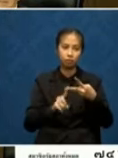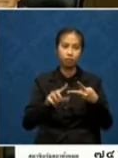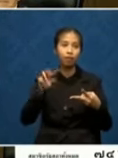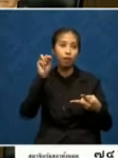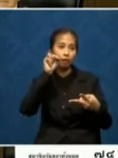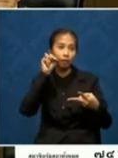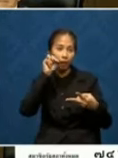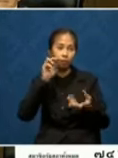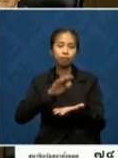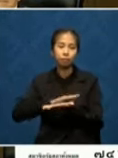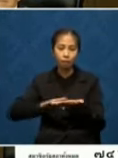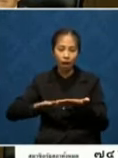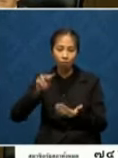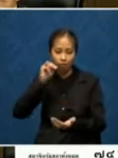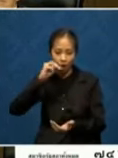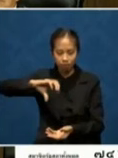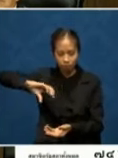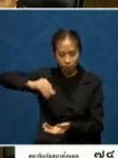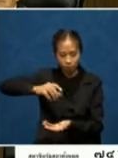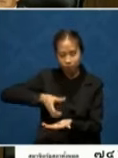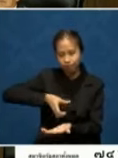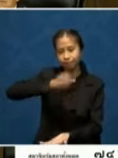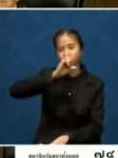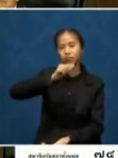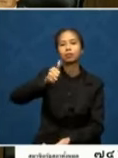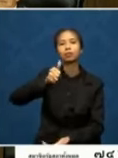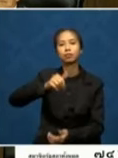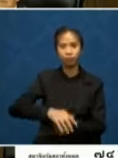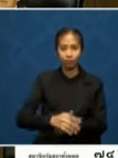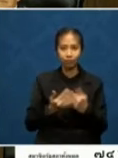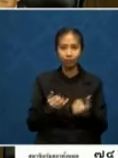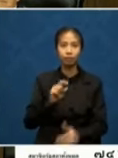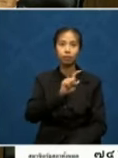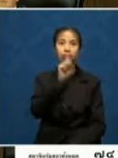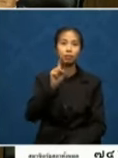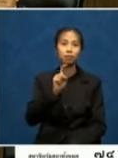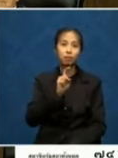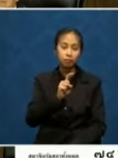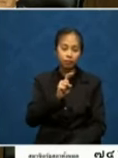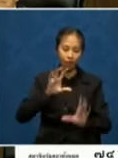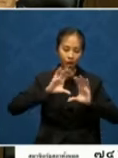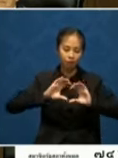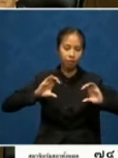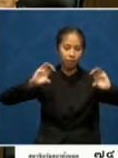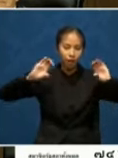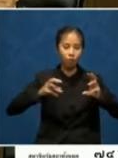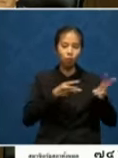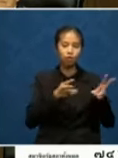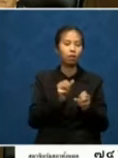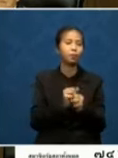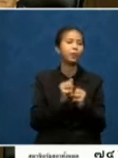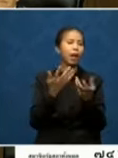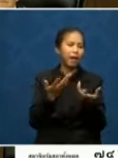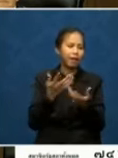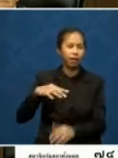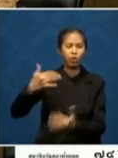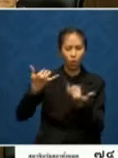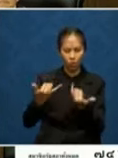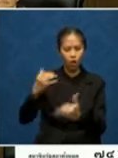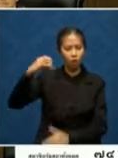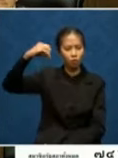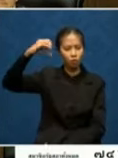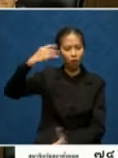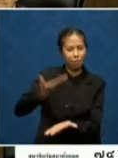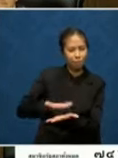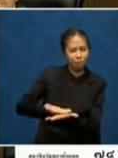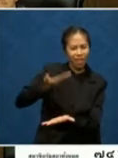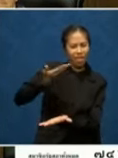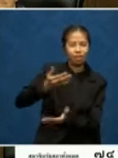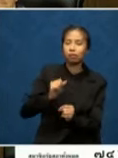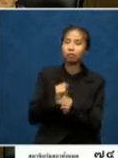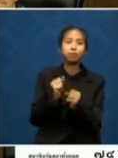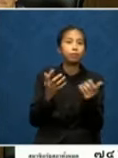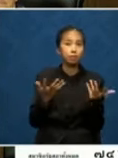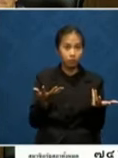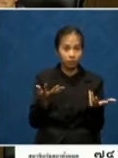นน